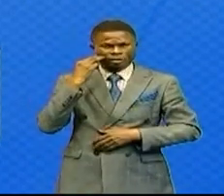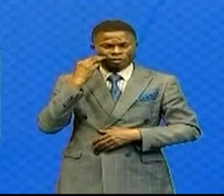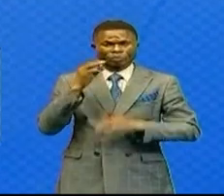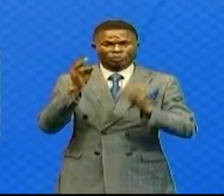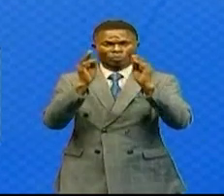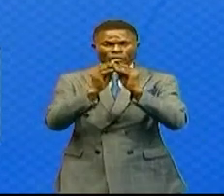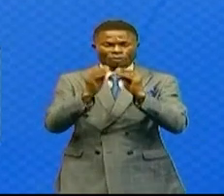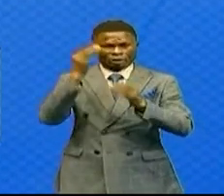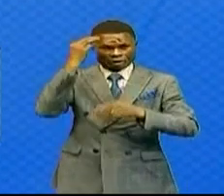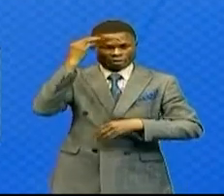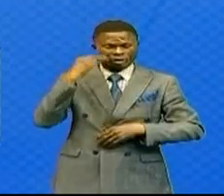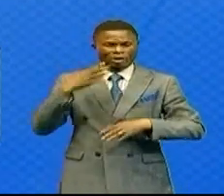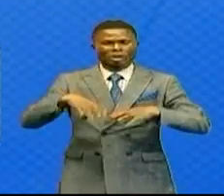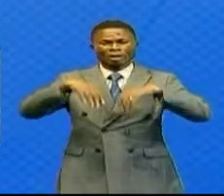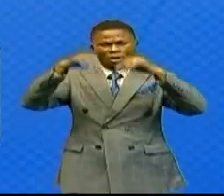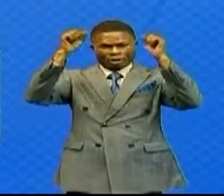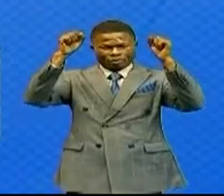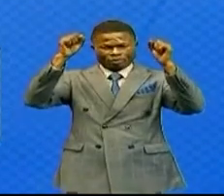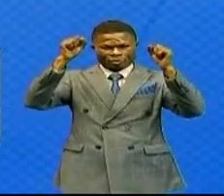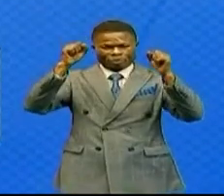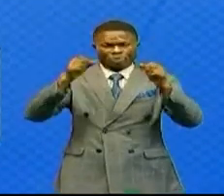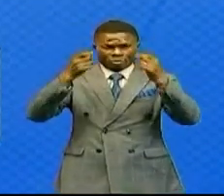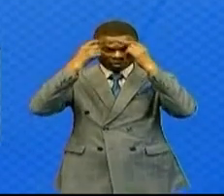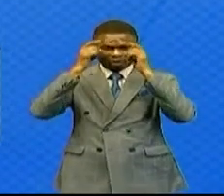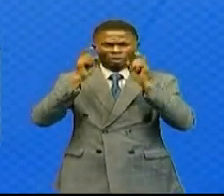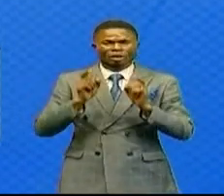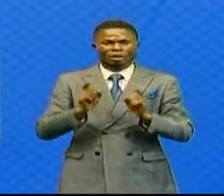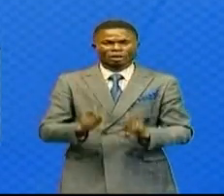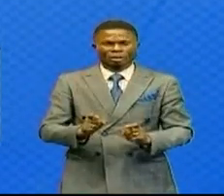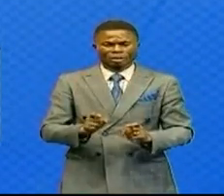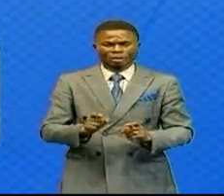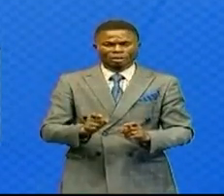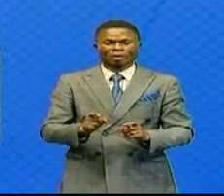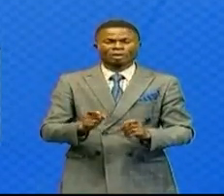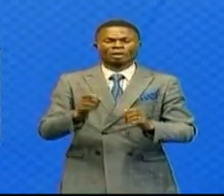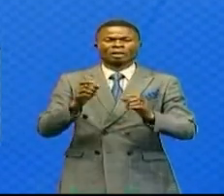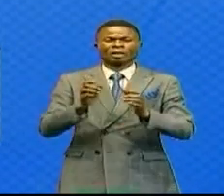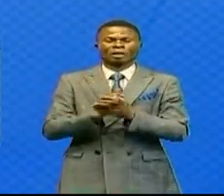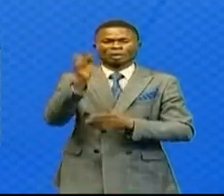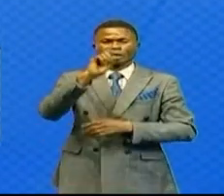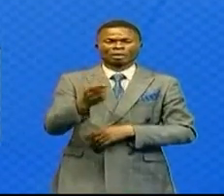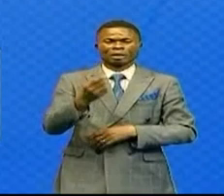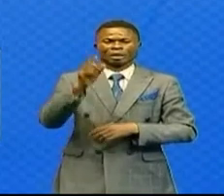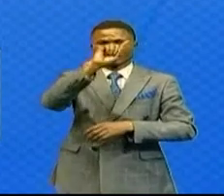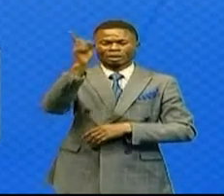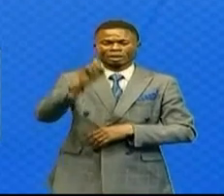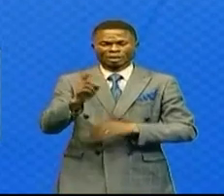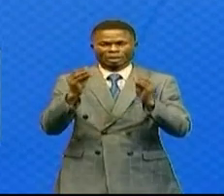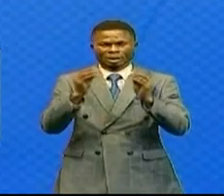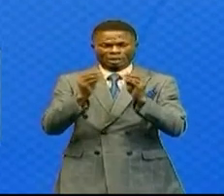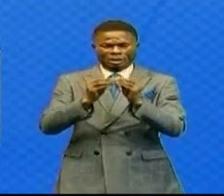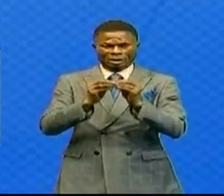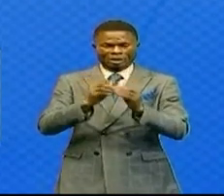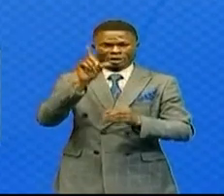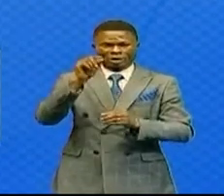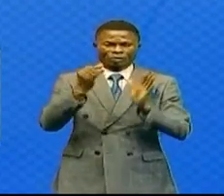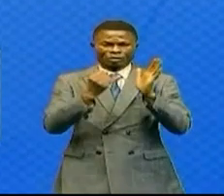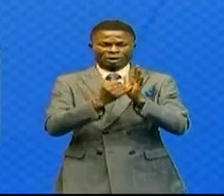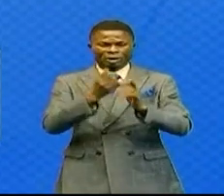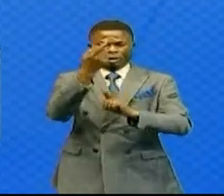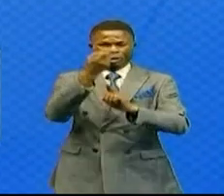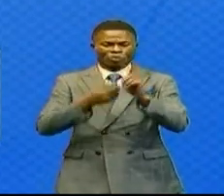de ministres a adopté le relevé des décisions prises lors de sa 30e réunion tenue le